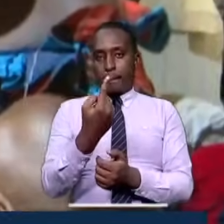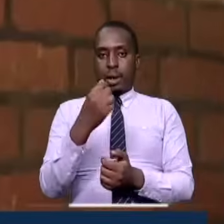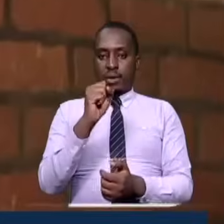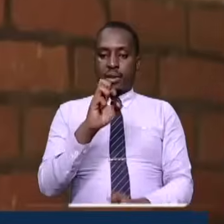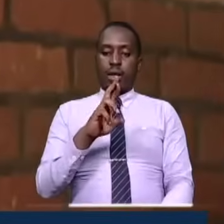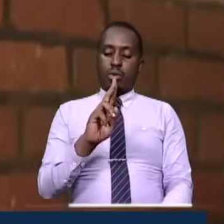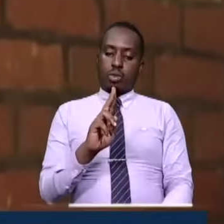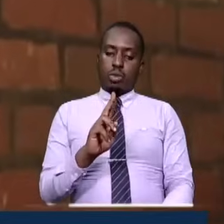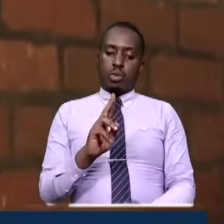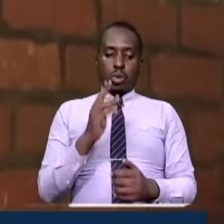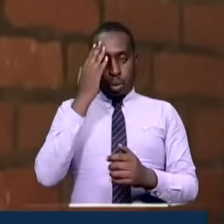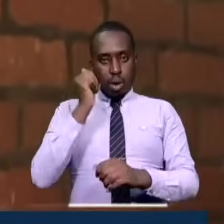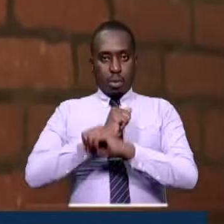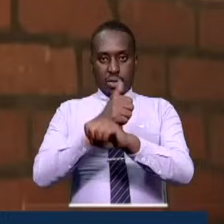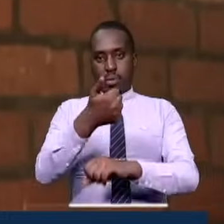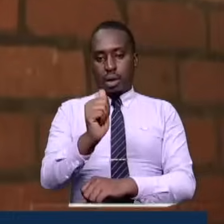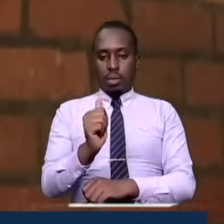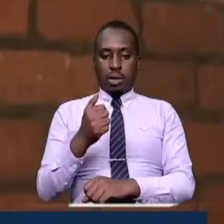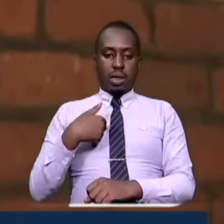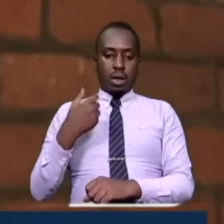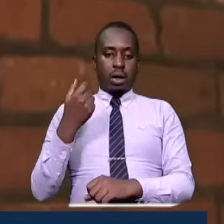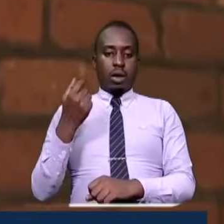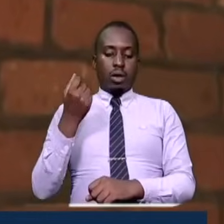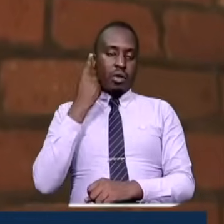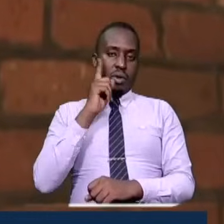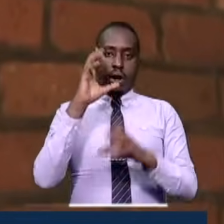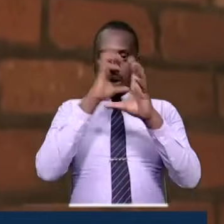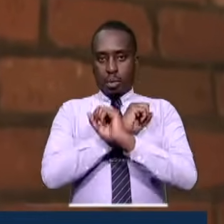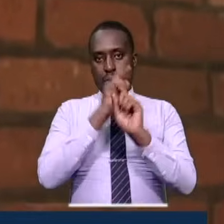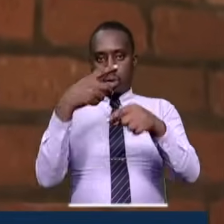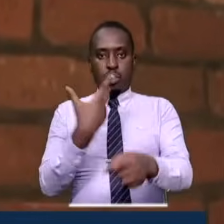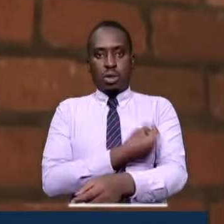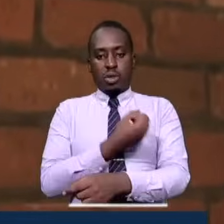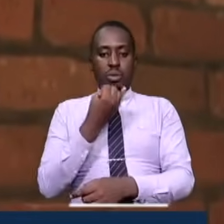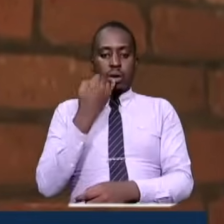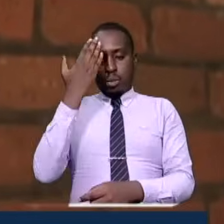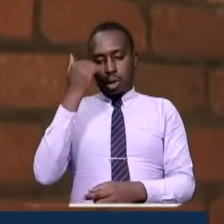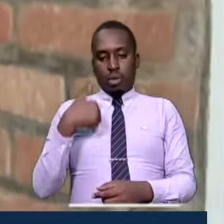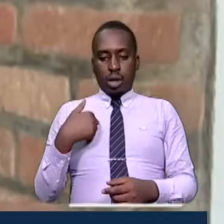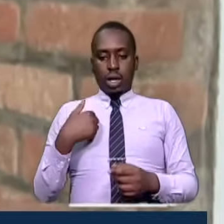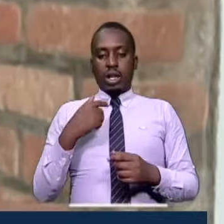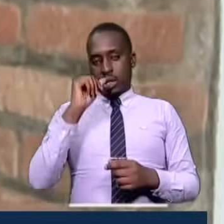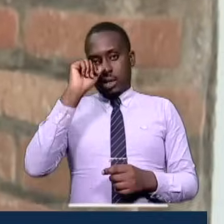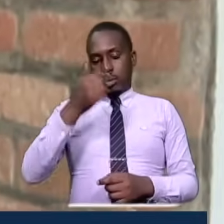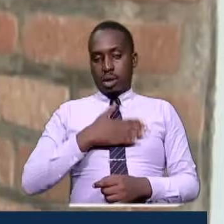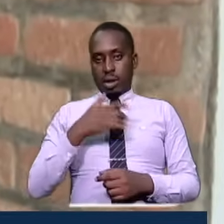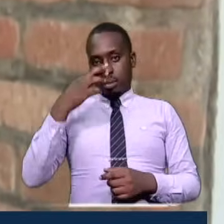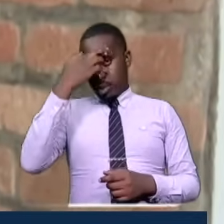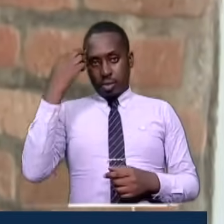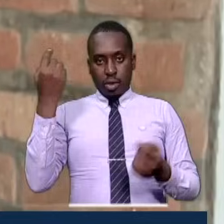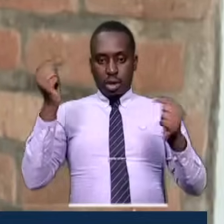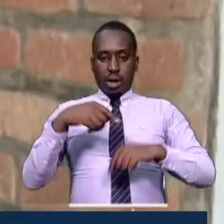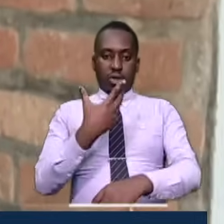Ribeol. Uburinzi bwabo ngo nanye nkumva ntacikanwa no kujya gukingiza umwana uko ndyo shema ryanje. Impamvu nahise mo